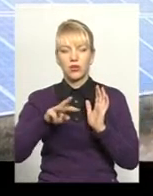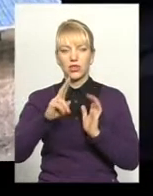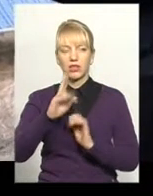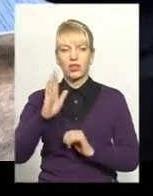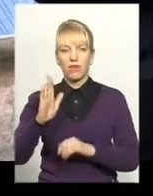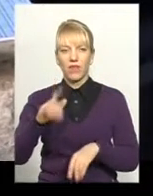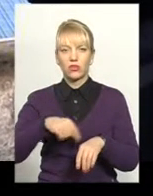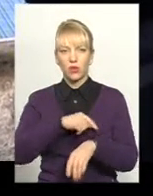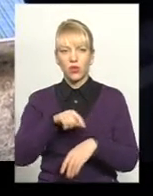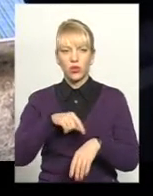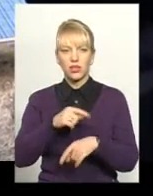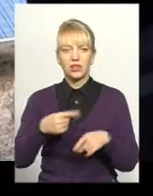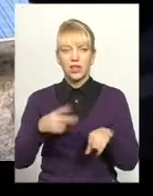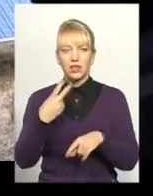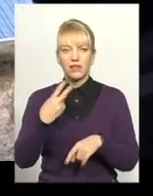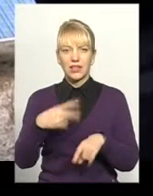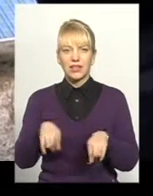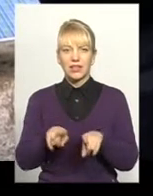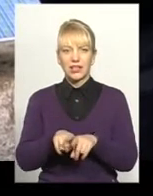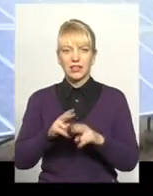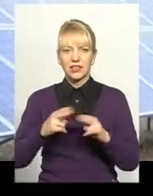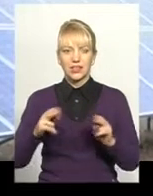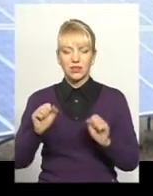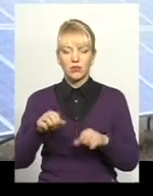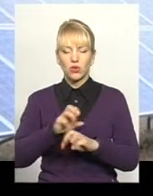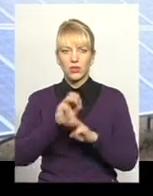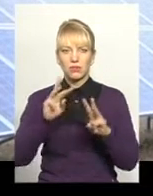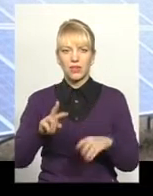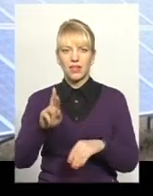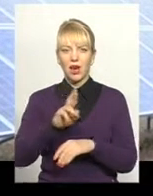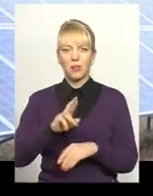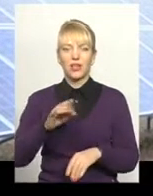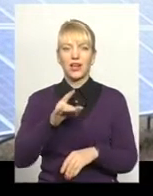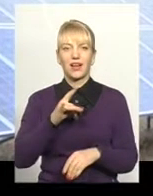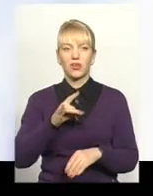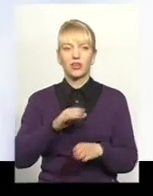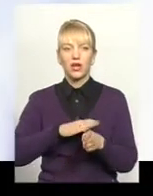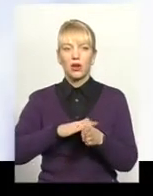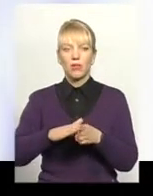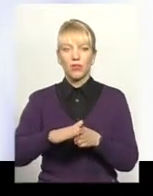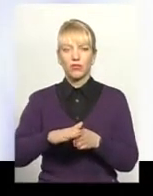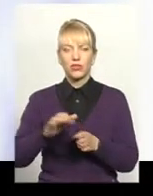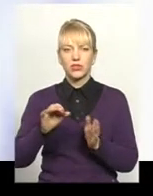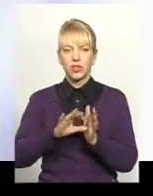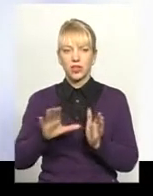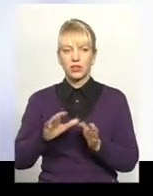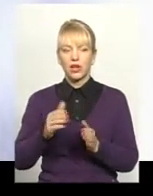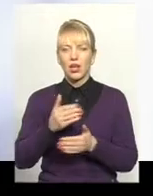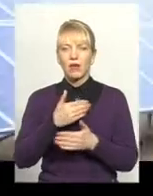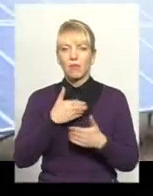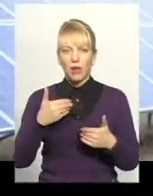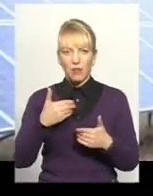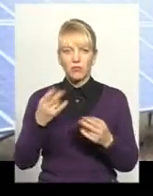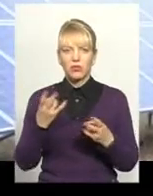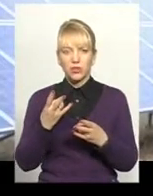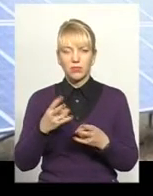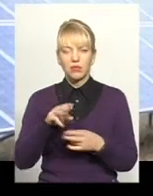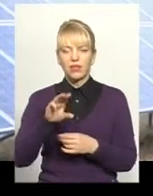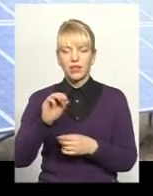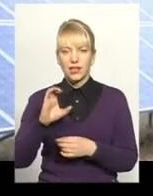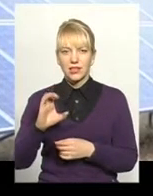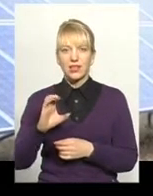кВт-годин. 20 таких станцій могли би забезпечити Ярмолинецький район електроенергією повністю. Ми не обійдемося без ТЕЦ, ми не обійдемося без